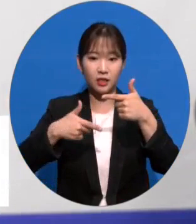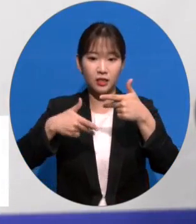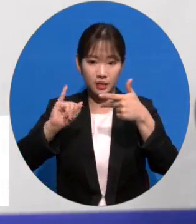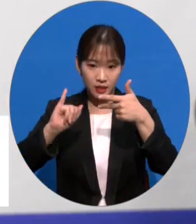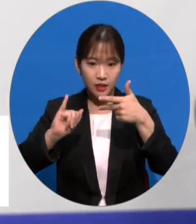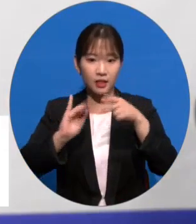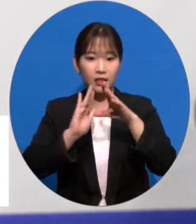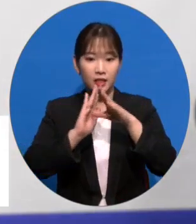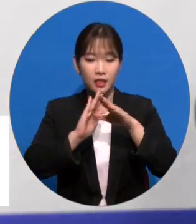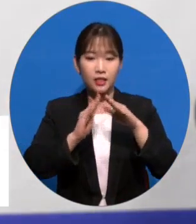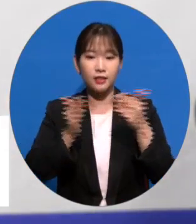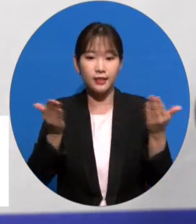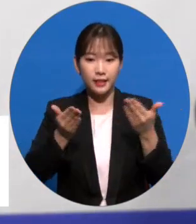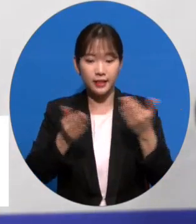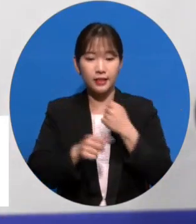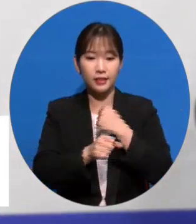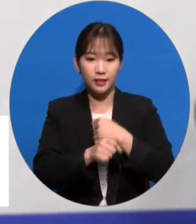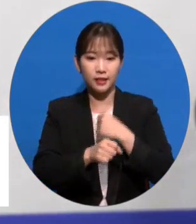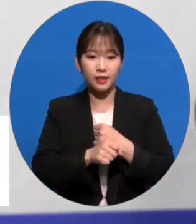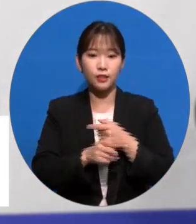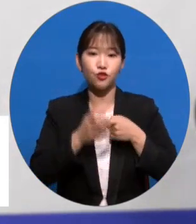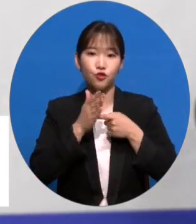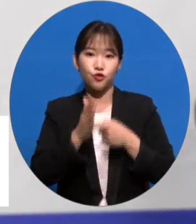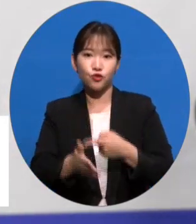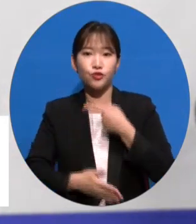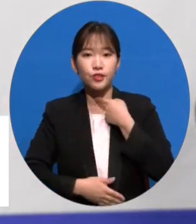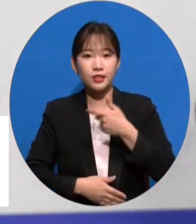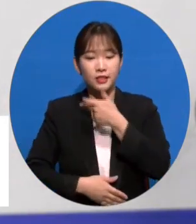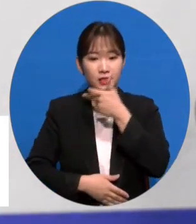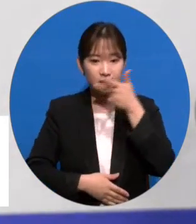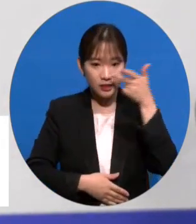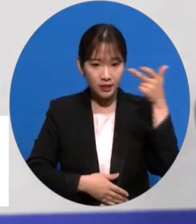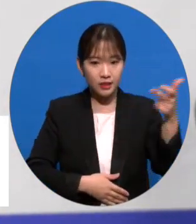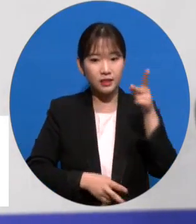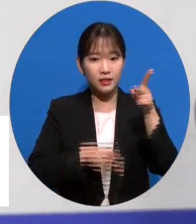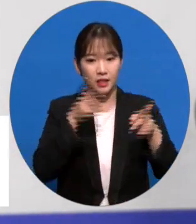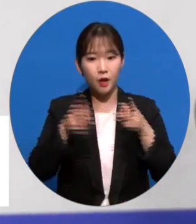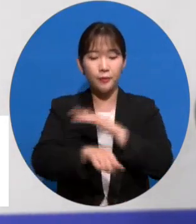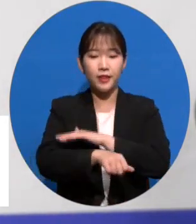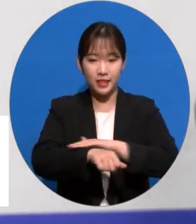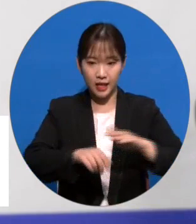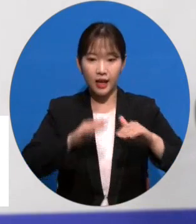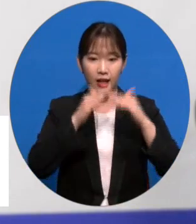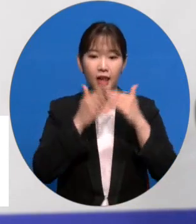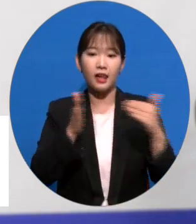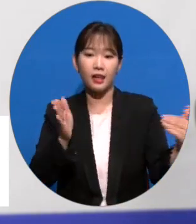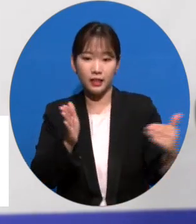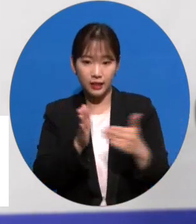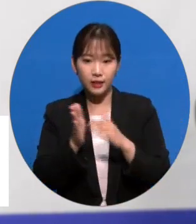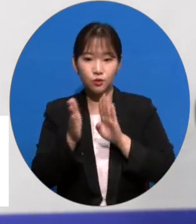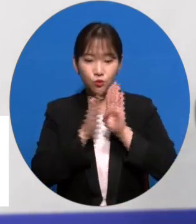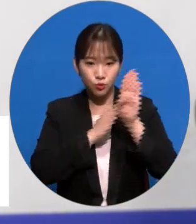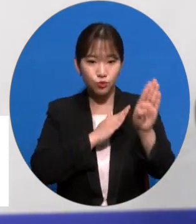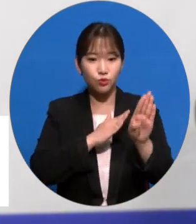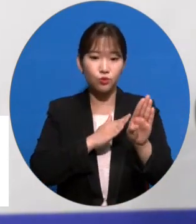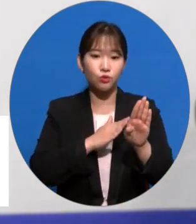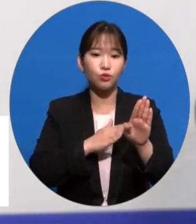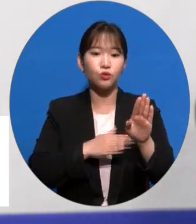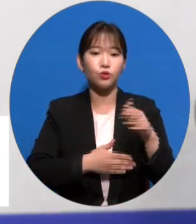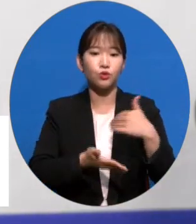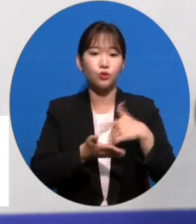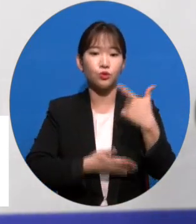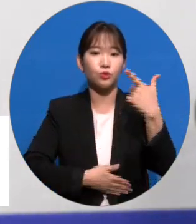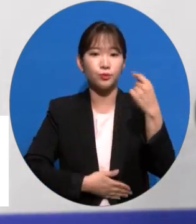민선 7기를 거치면서 추진해왔던 대형 사업들을 잘 마무리하고